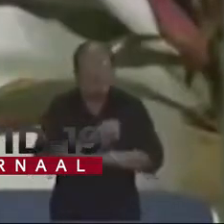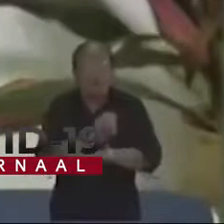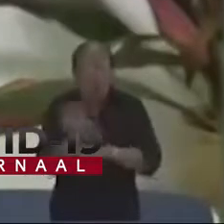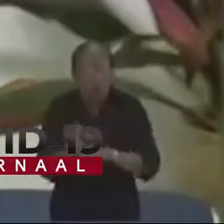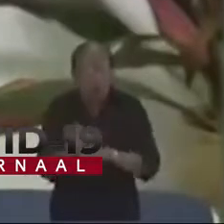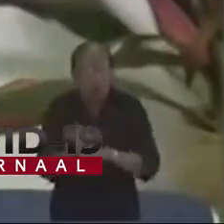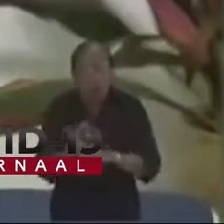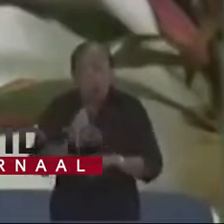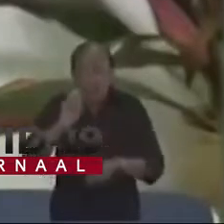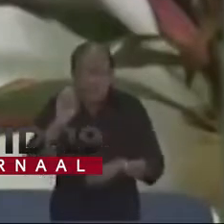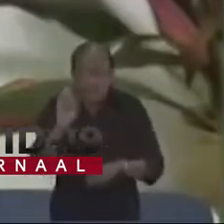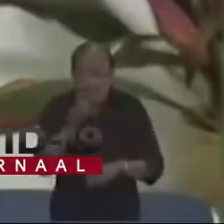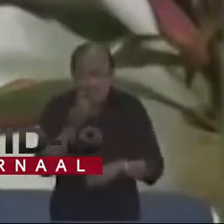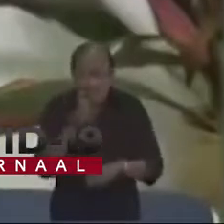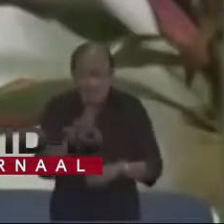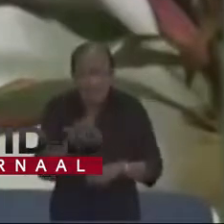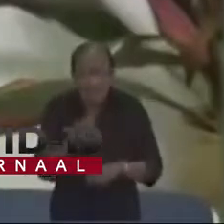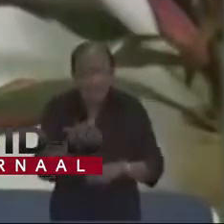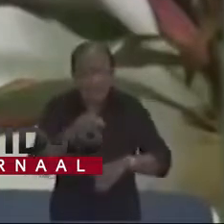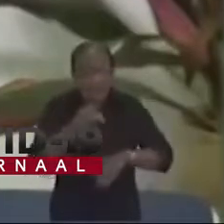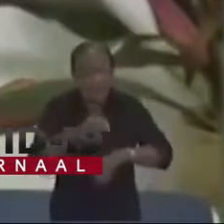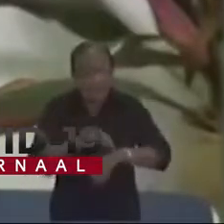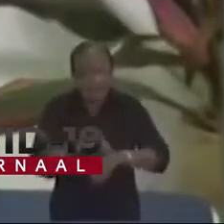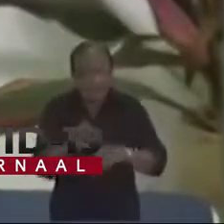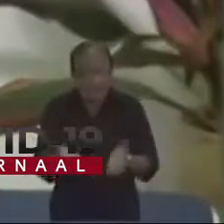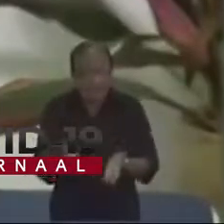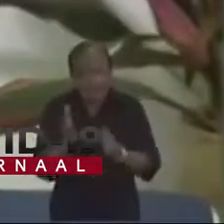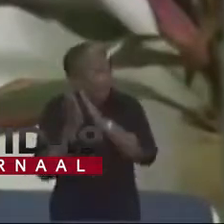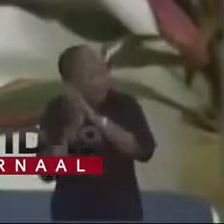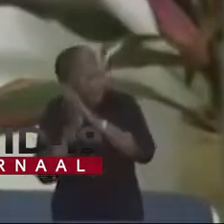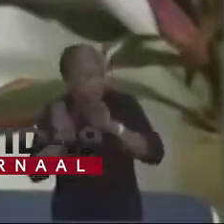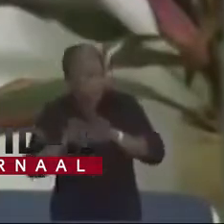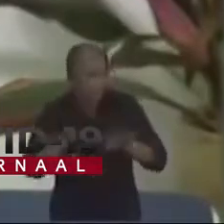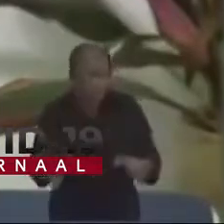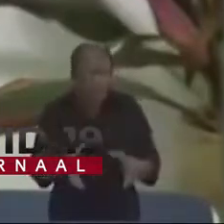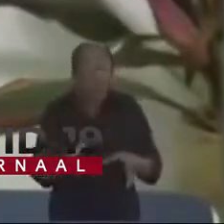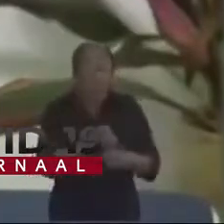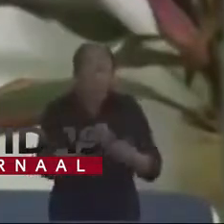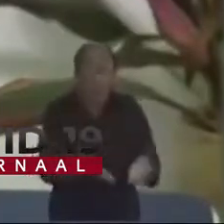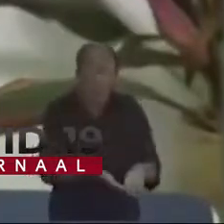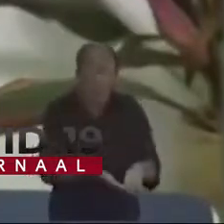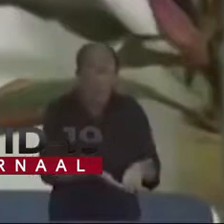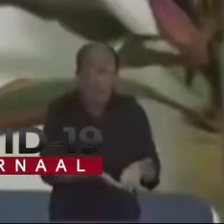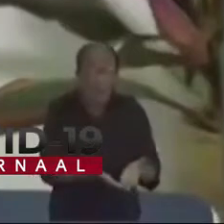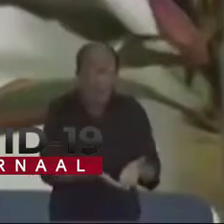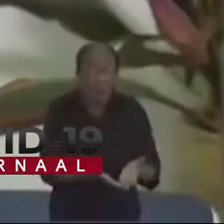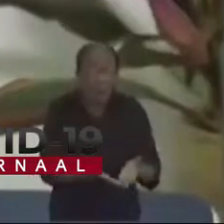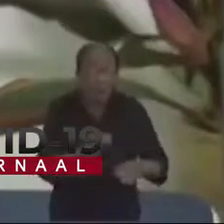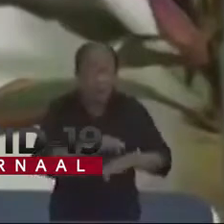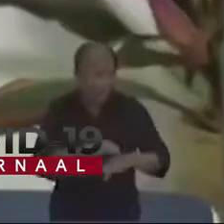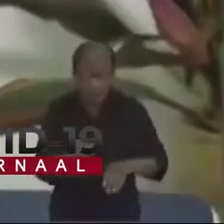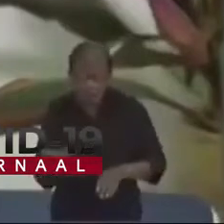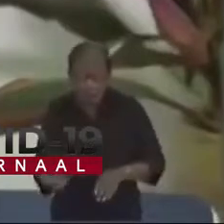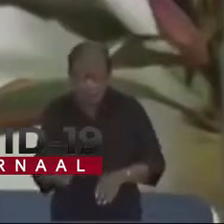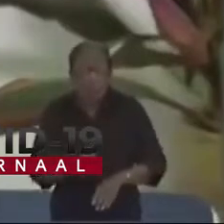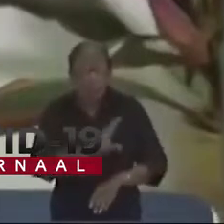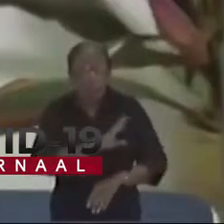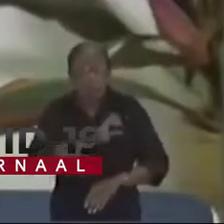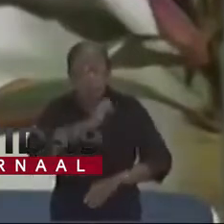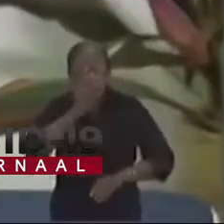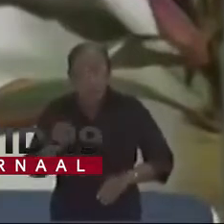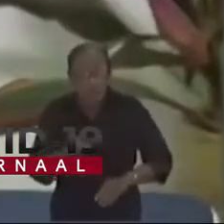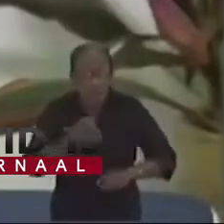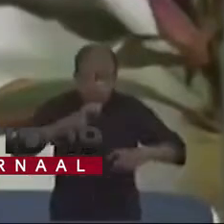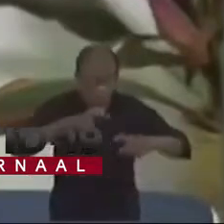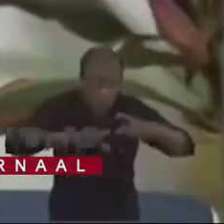COVID betekent niet alleen het plaatsen van een patiënt op een bed. Als je een patiënt op bed plaatst, moet een patiënt constant gemonitord worden. De